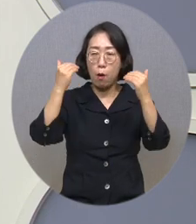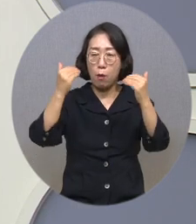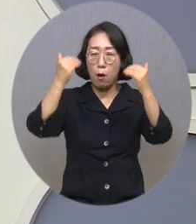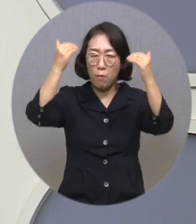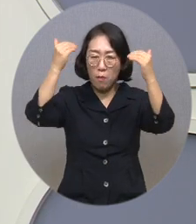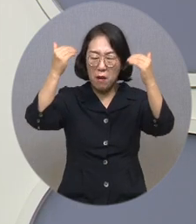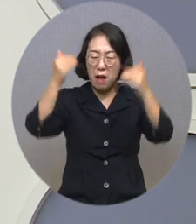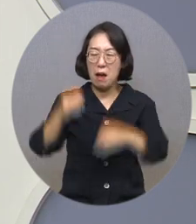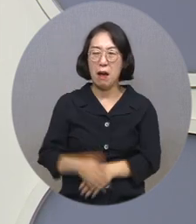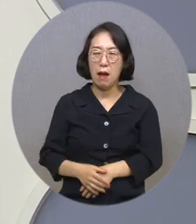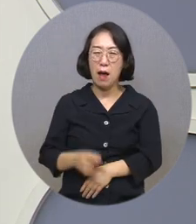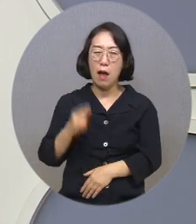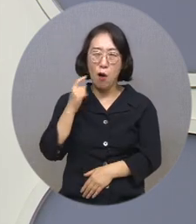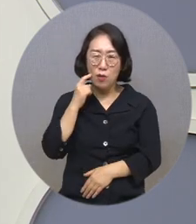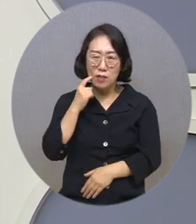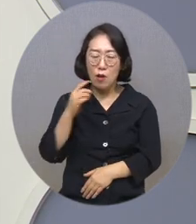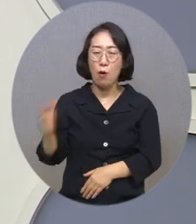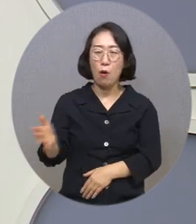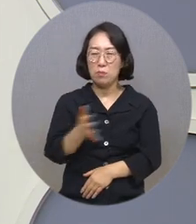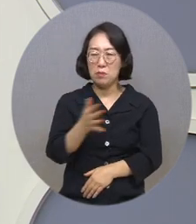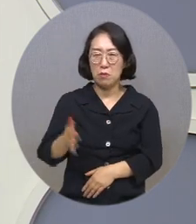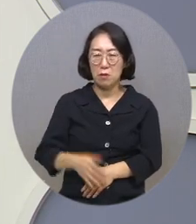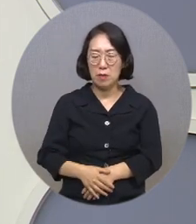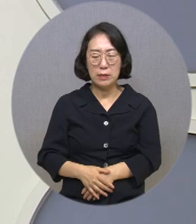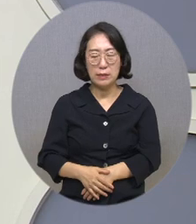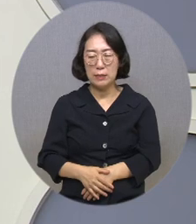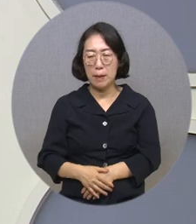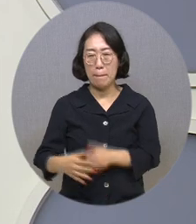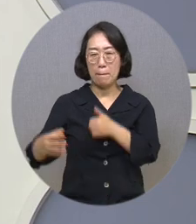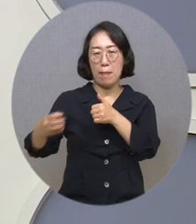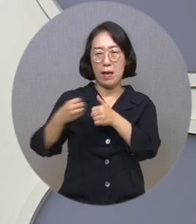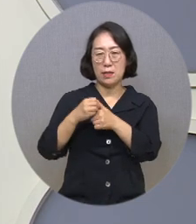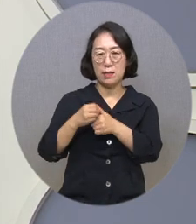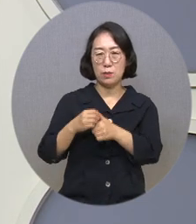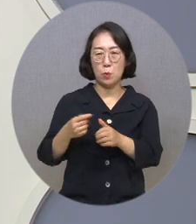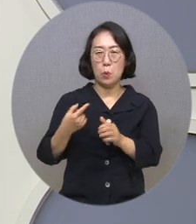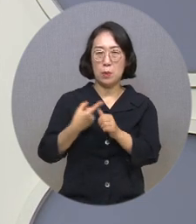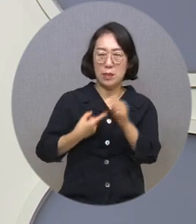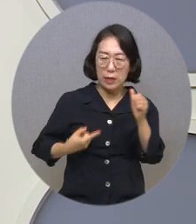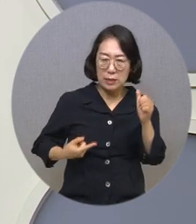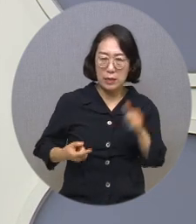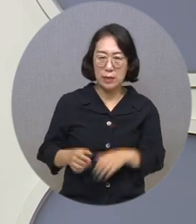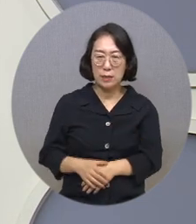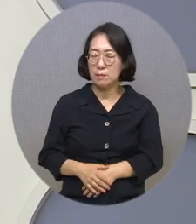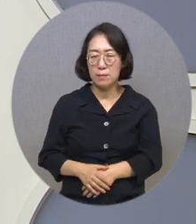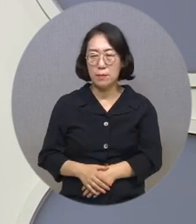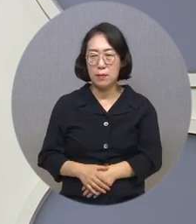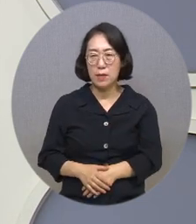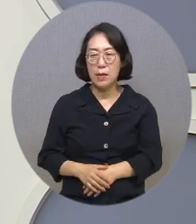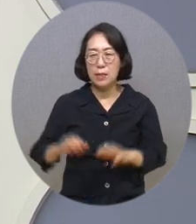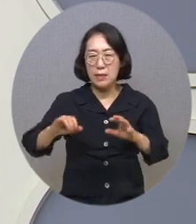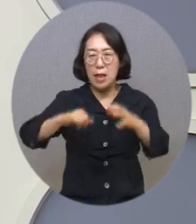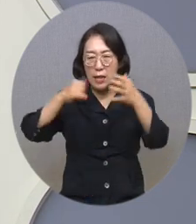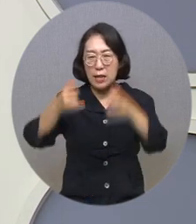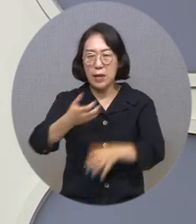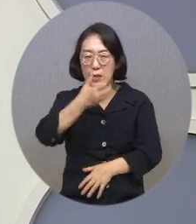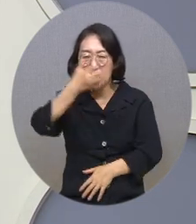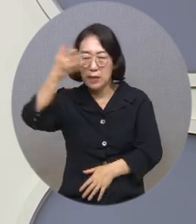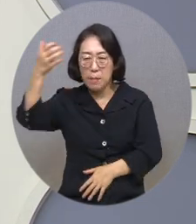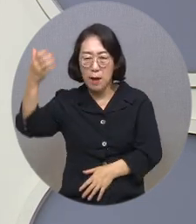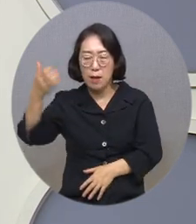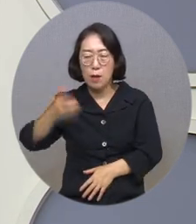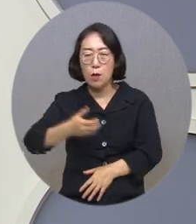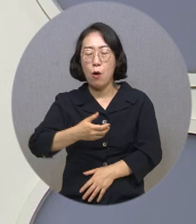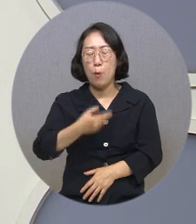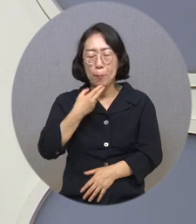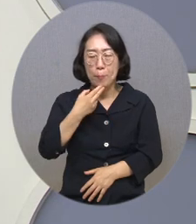안 믿는 거예요. 친구한테 배신당하고 누구한테 막 상처받으니까 산타 없다. 심지어 엄마 아빠도 산타 아닌가 봐.